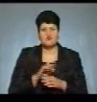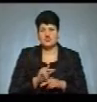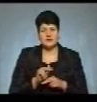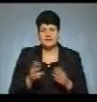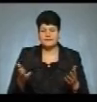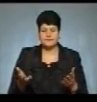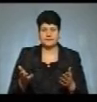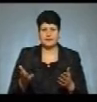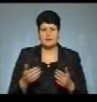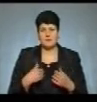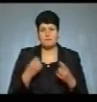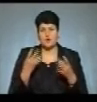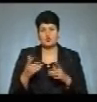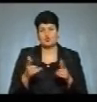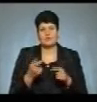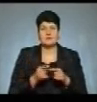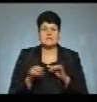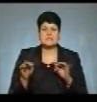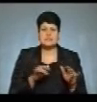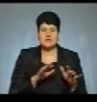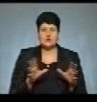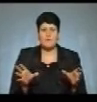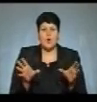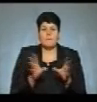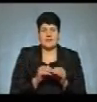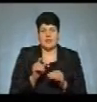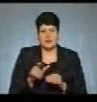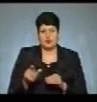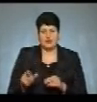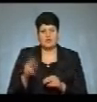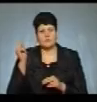І ми просто готуємо такі заходи, щоб об'єднати людей, щоб